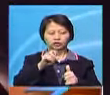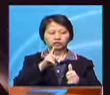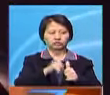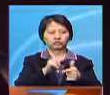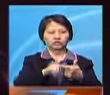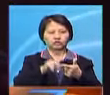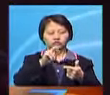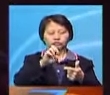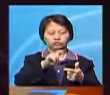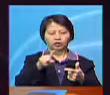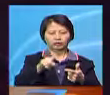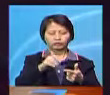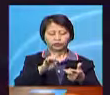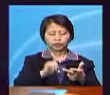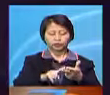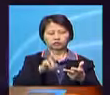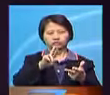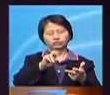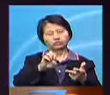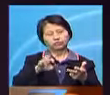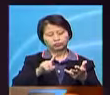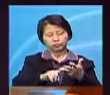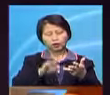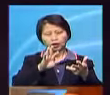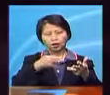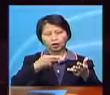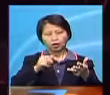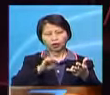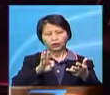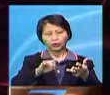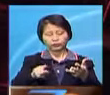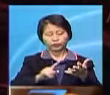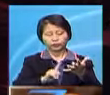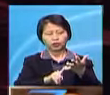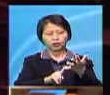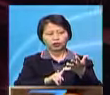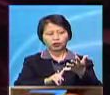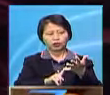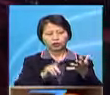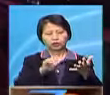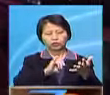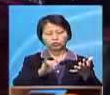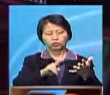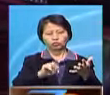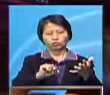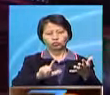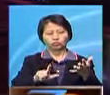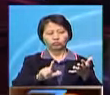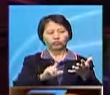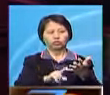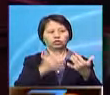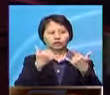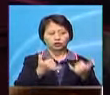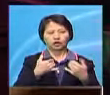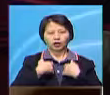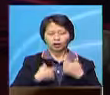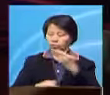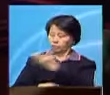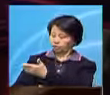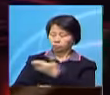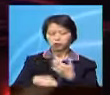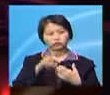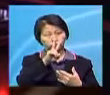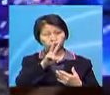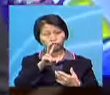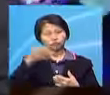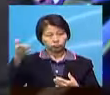Adib, Noor Syafiza, Noor Fazrina, Muhammad Hafiz dan juga Idris Zulkifli. Dan ketika ini bersama saya ada dua